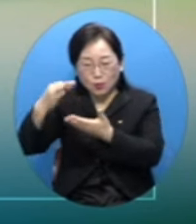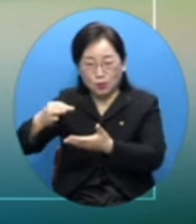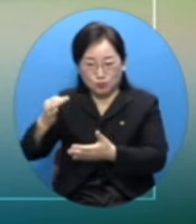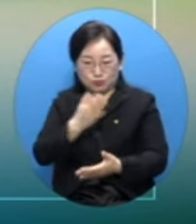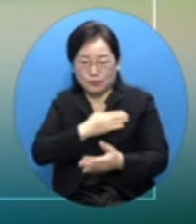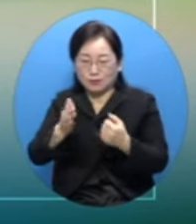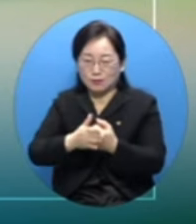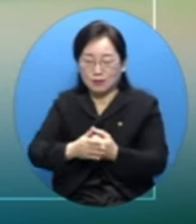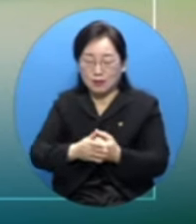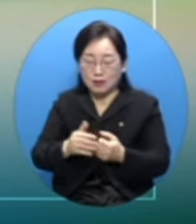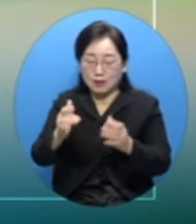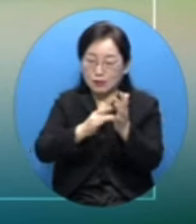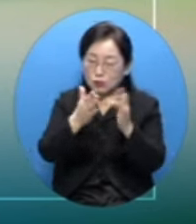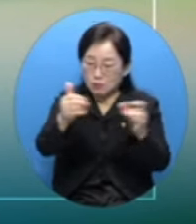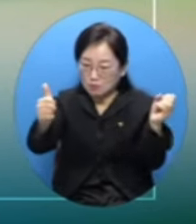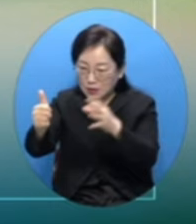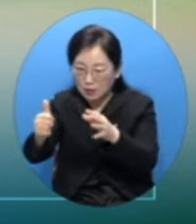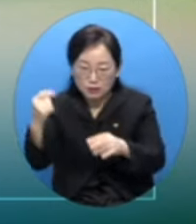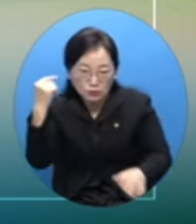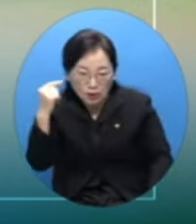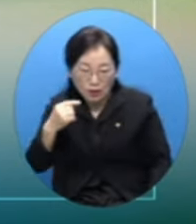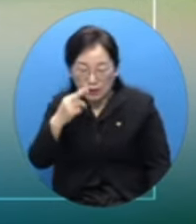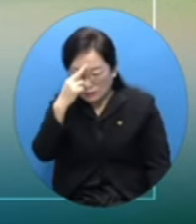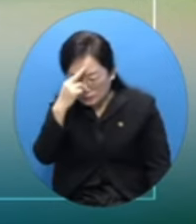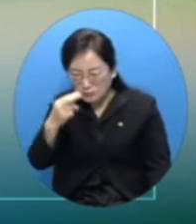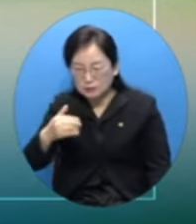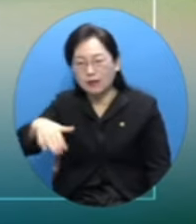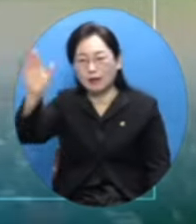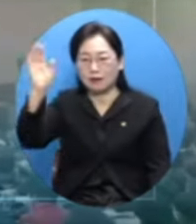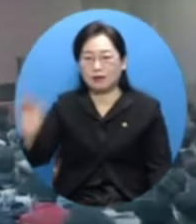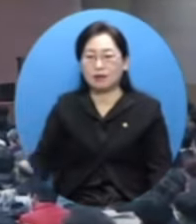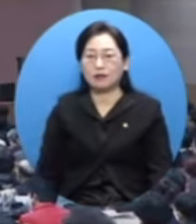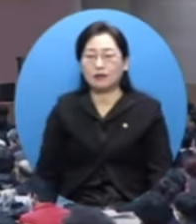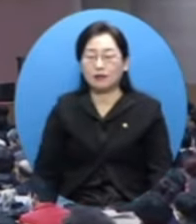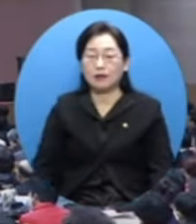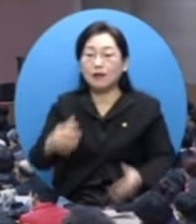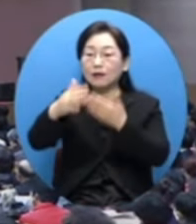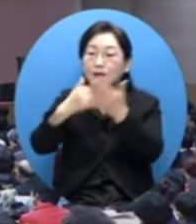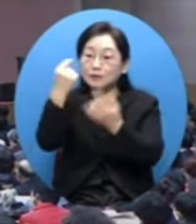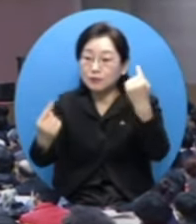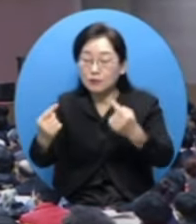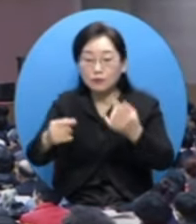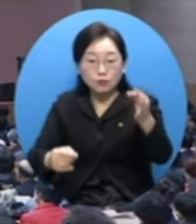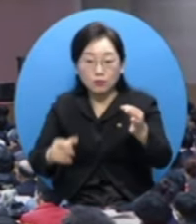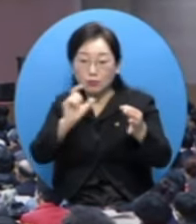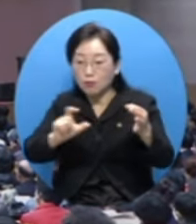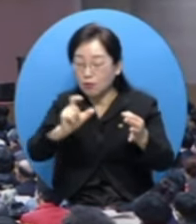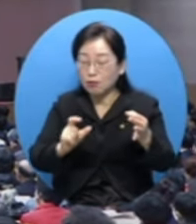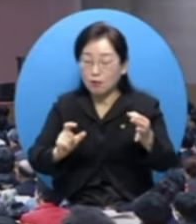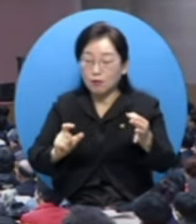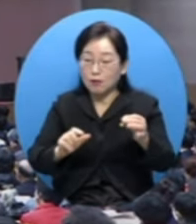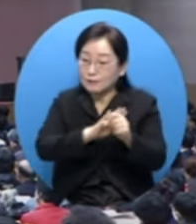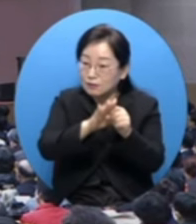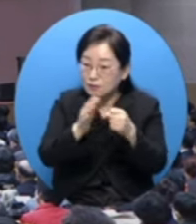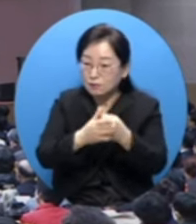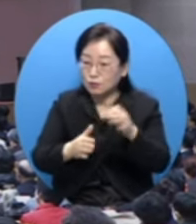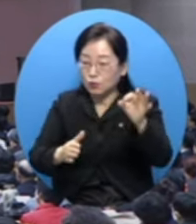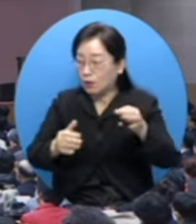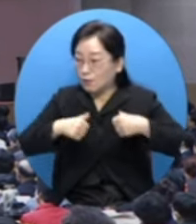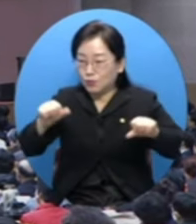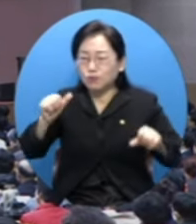듣고 근심하여 가니라. 하나님보다 물질을 더 사랑하기 때문에 결코 물질을 포기할 수 없어서